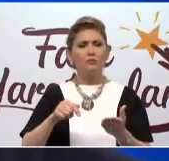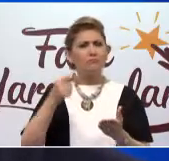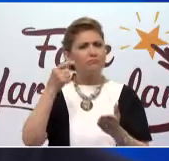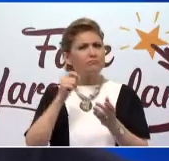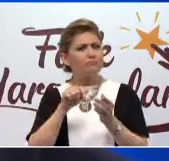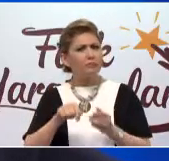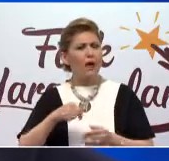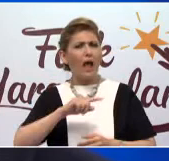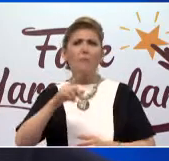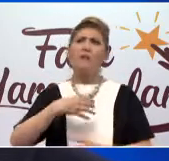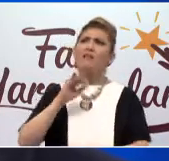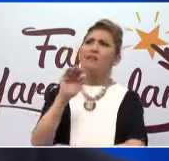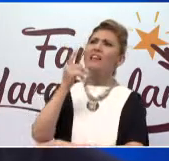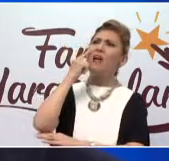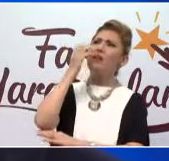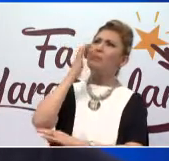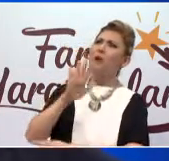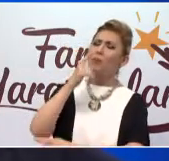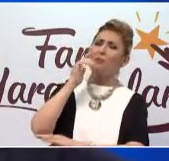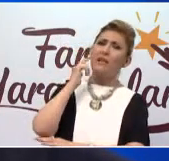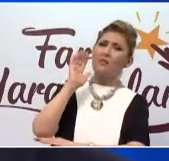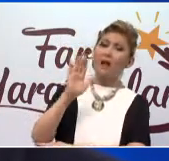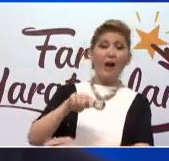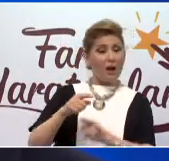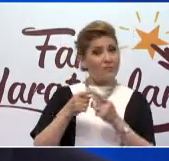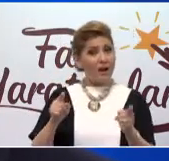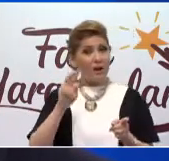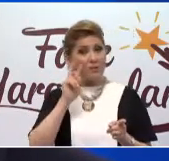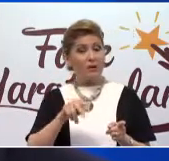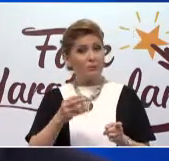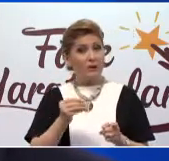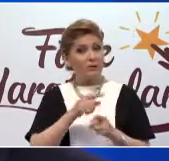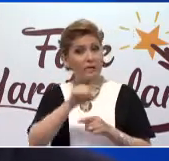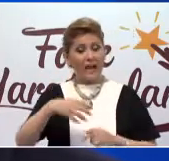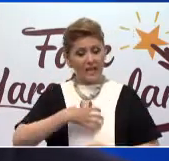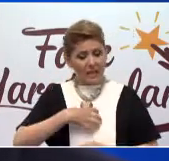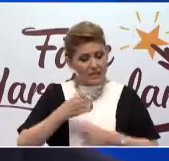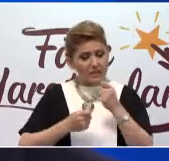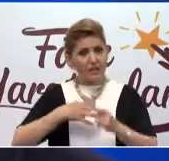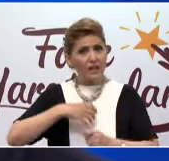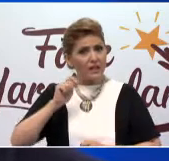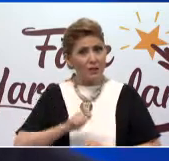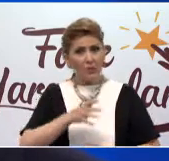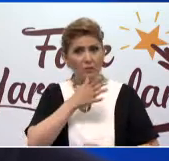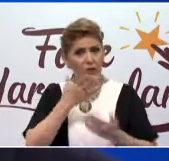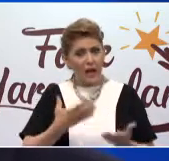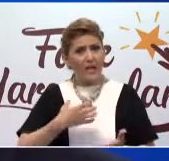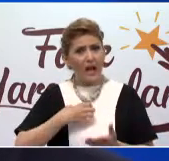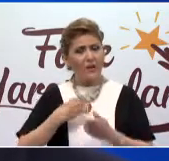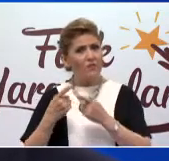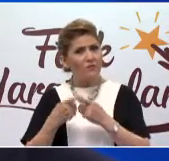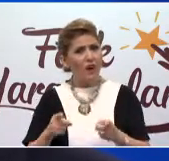yıkıyorlar. Bizde her şey devletten beklenir. Ama fark yaratanların hikayesine baktığımızda pek çoğu kendi başının çaresine bakıyor ya da farklı